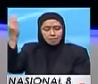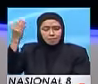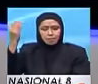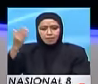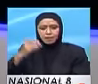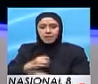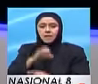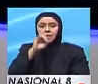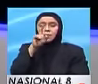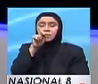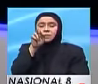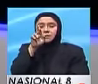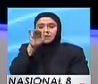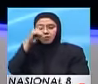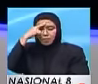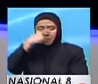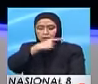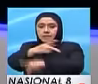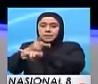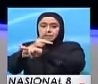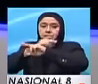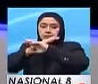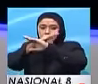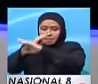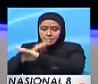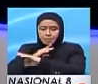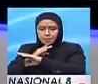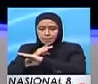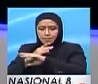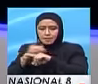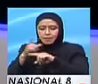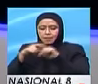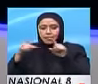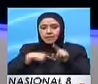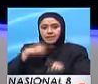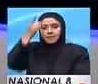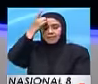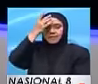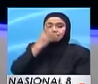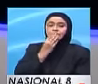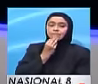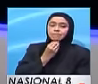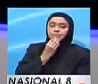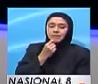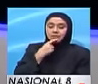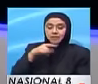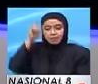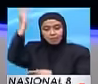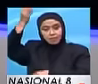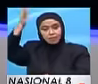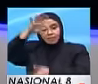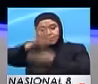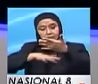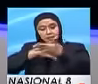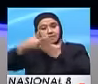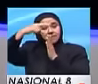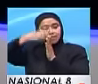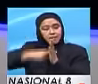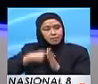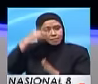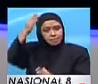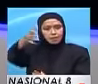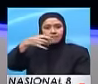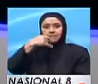Anwar Ibrahim setiausaha umno Bukit mertaja Mohamad Fauzi Sharif menegaskan ceramah yang dijadual bulan depan itu tidak sepatutnya